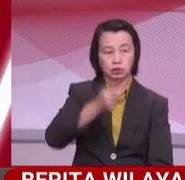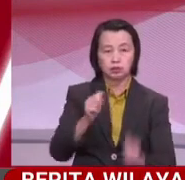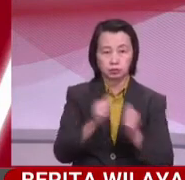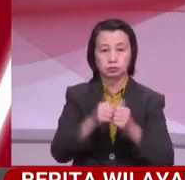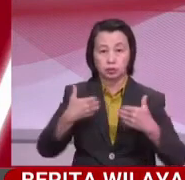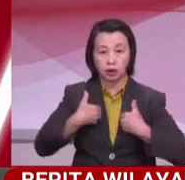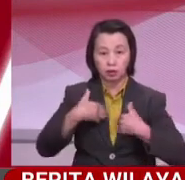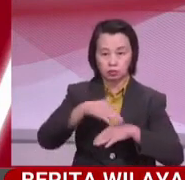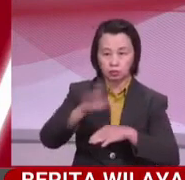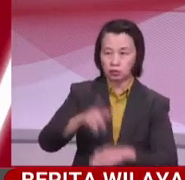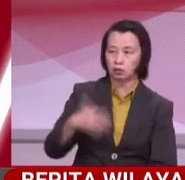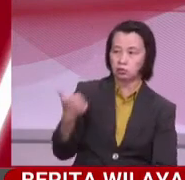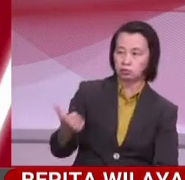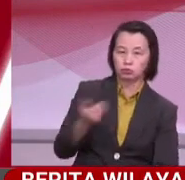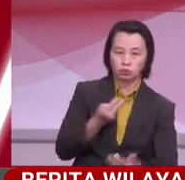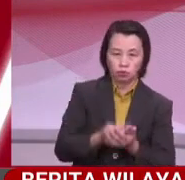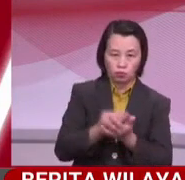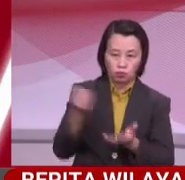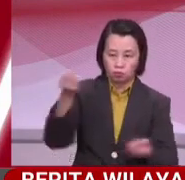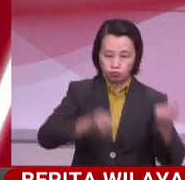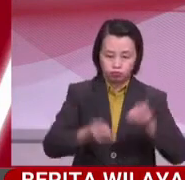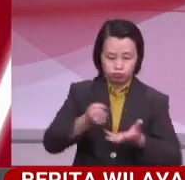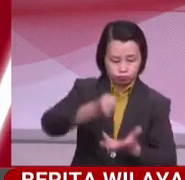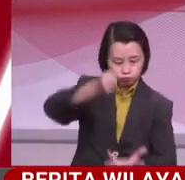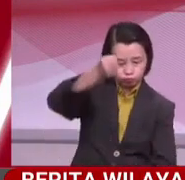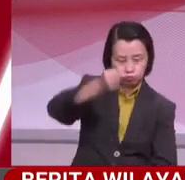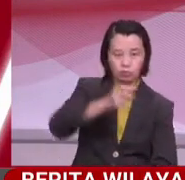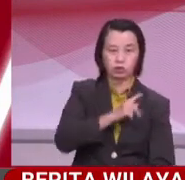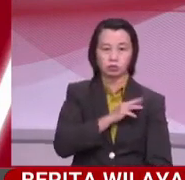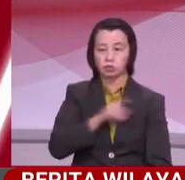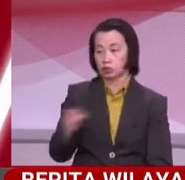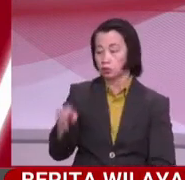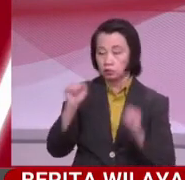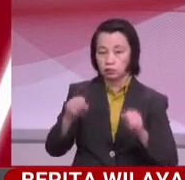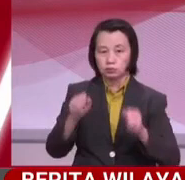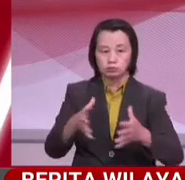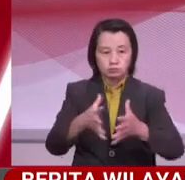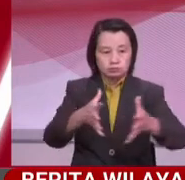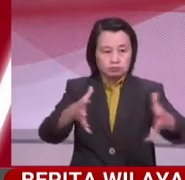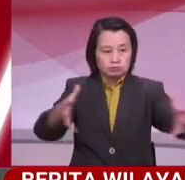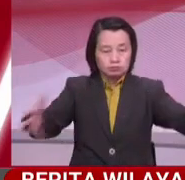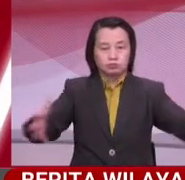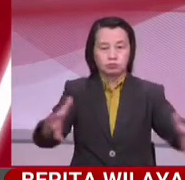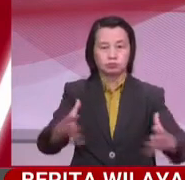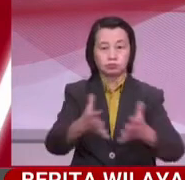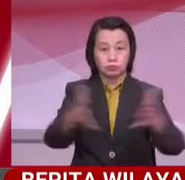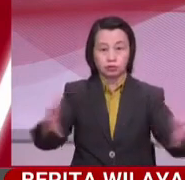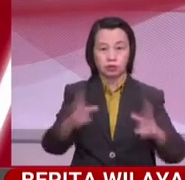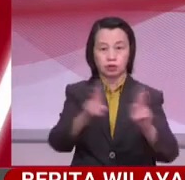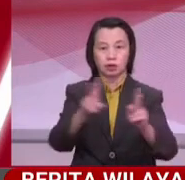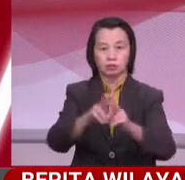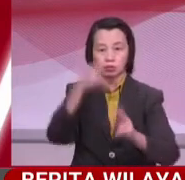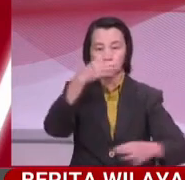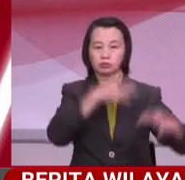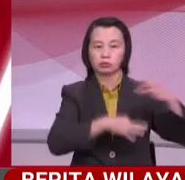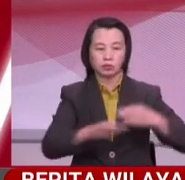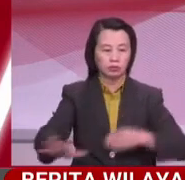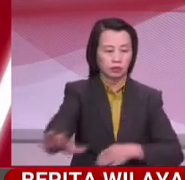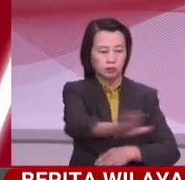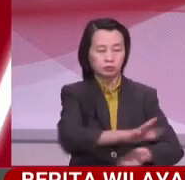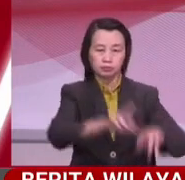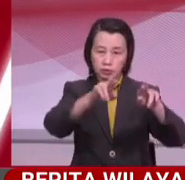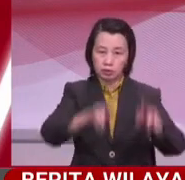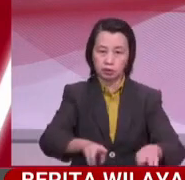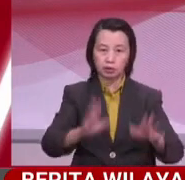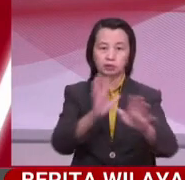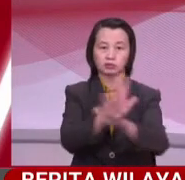dengan adanya kelebihan keuangan itu ketahuan free berupaya memperluas lagi skim pembesaran kampung untuk manfaat semua rakyat